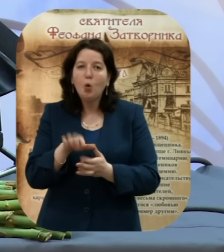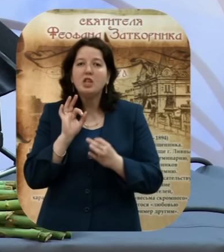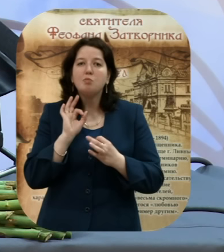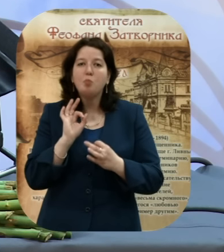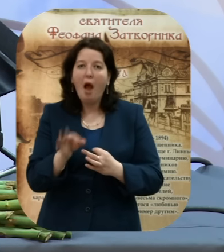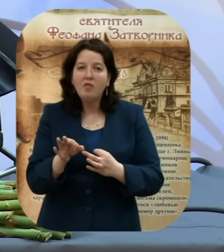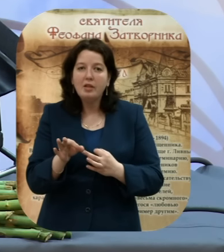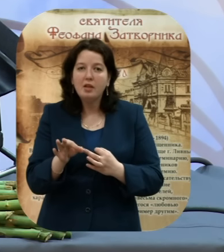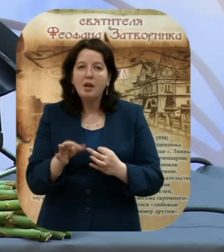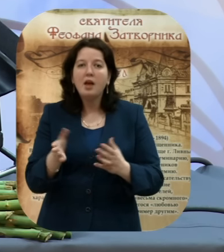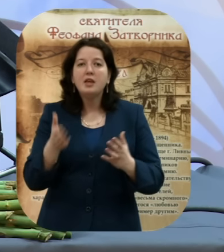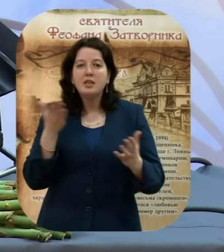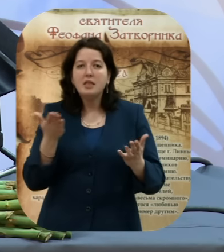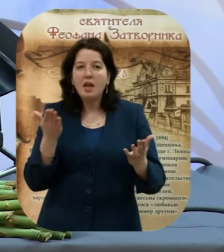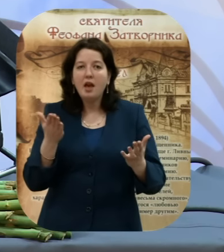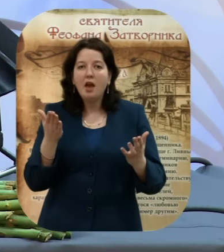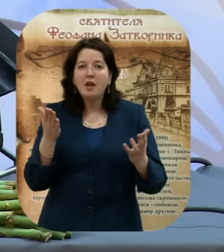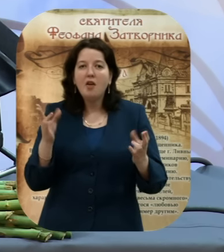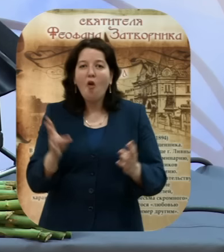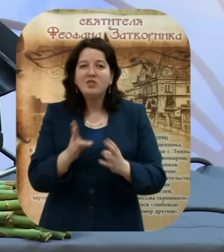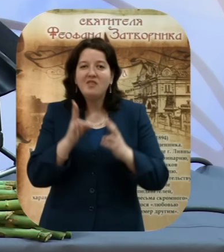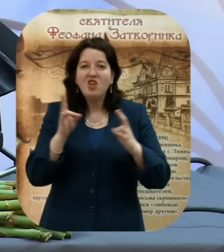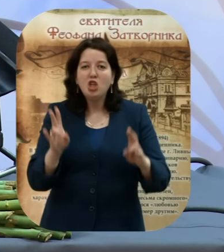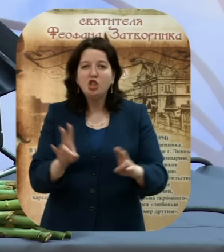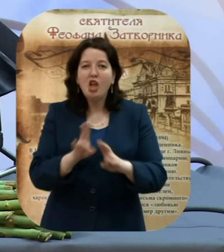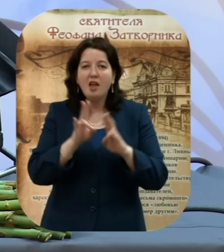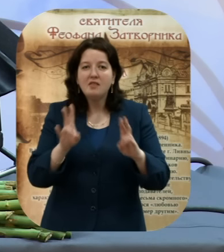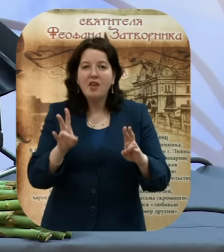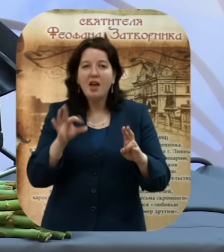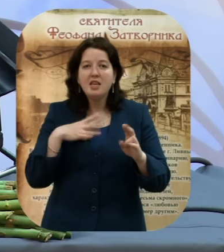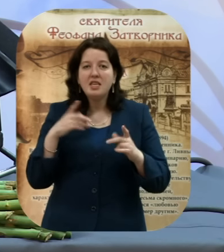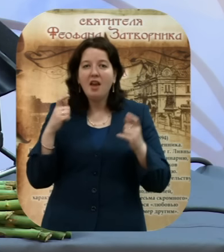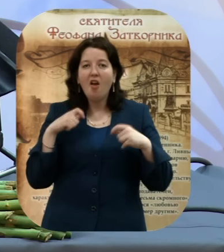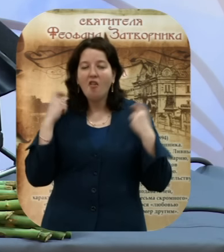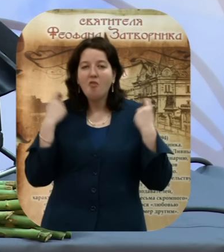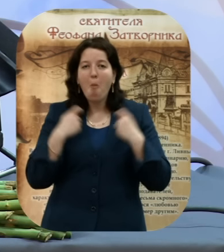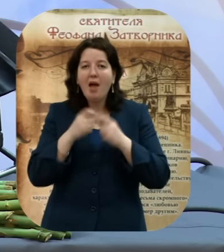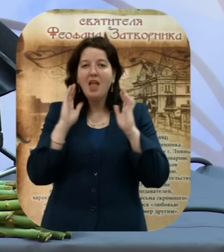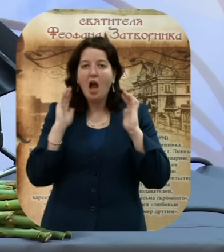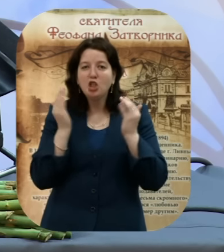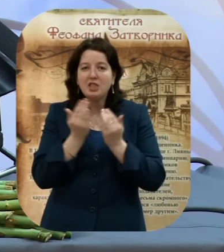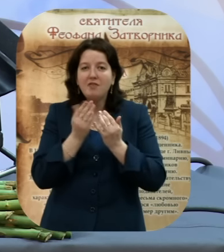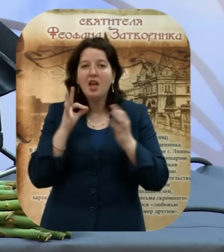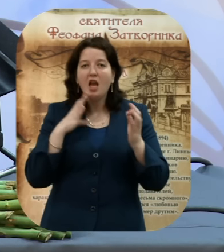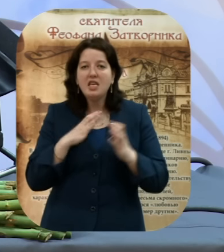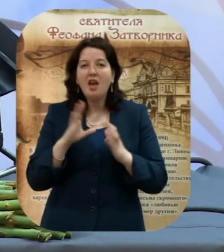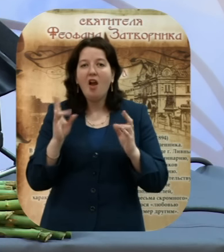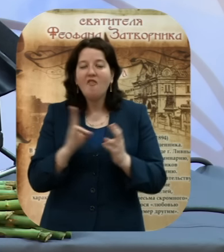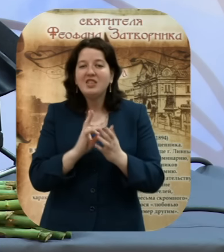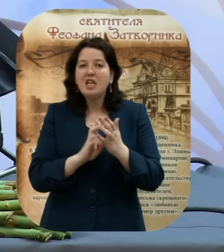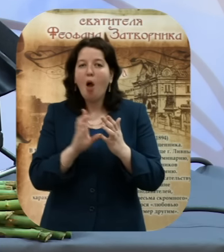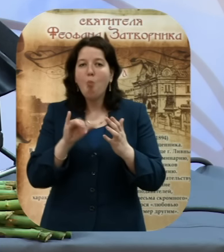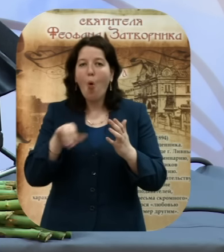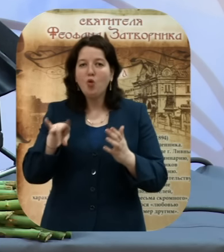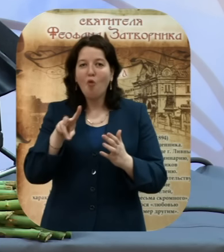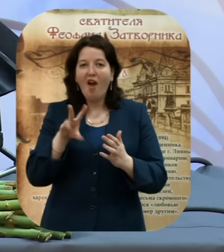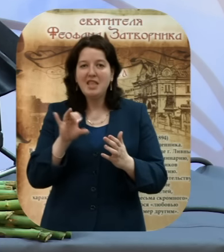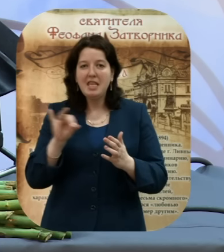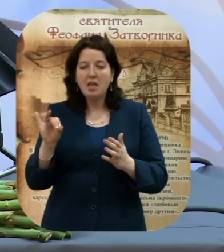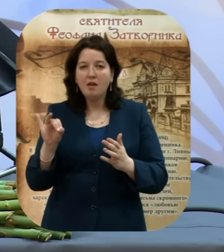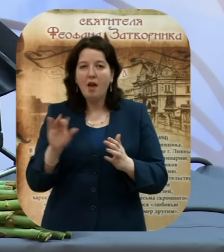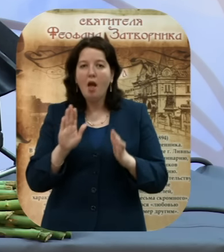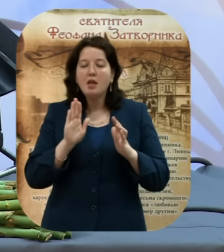и в священстве, и в монашестве, и в соборовании. В данном